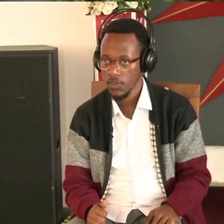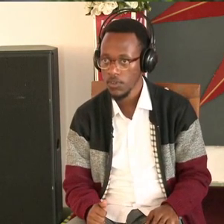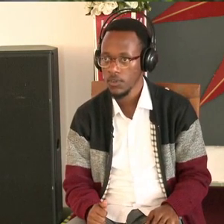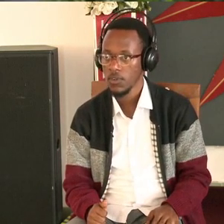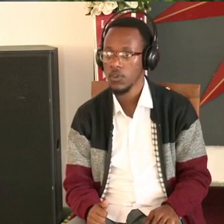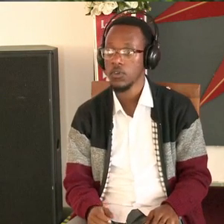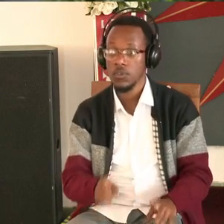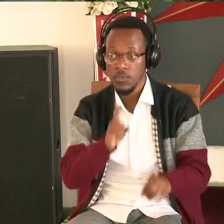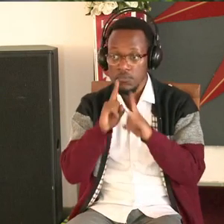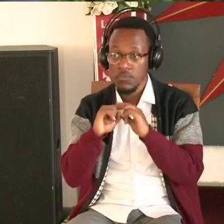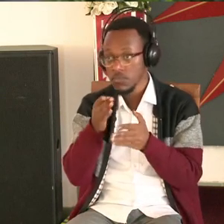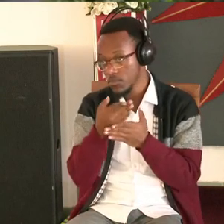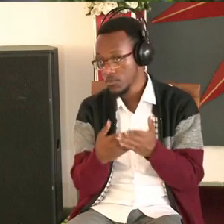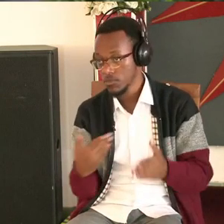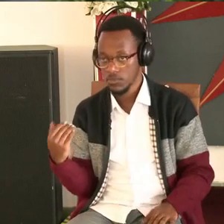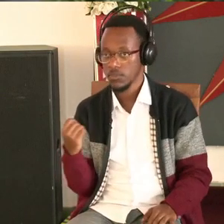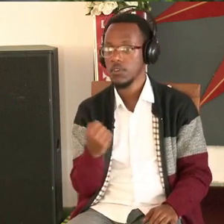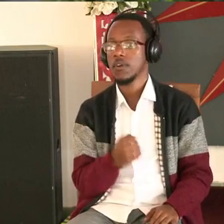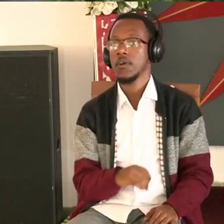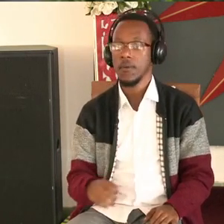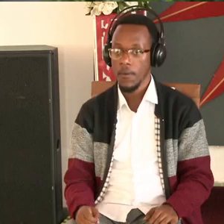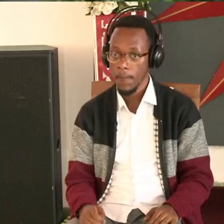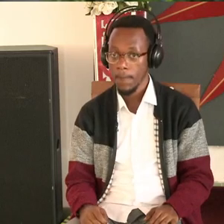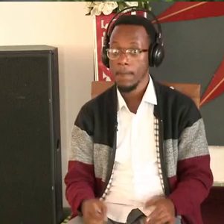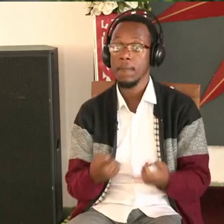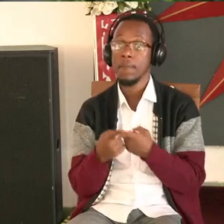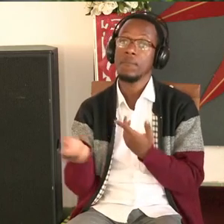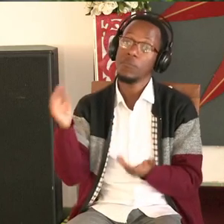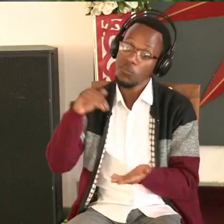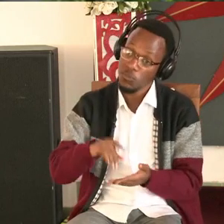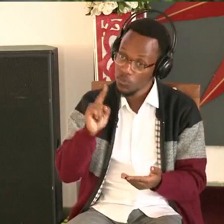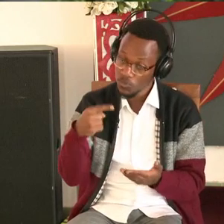dire quelque chose. Mais encore une fois,